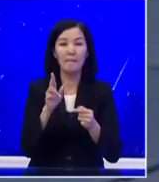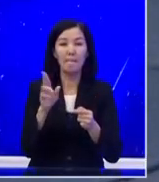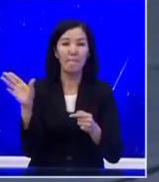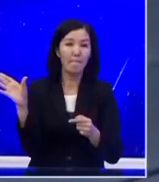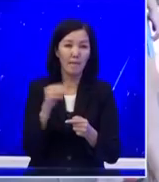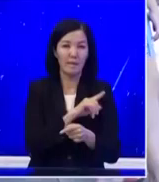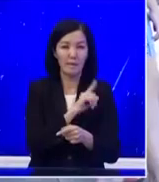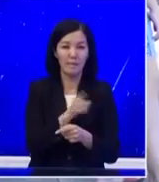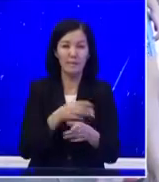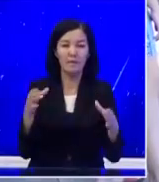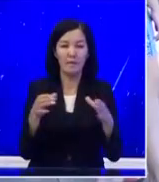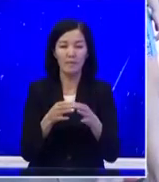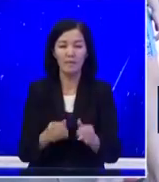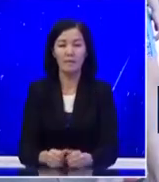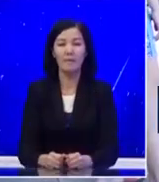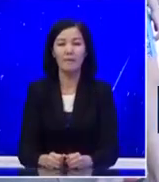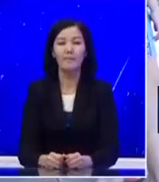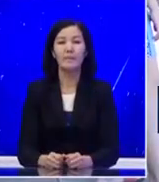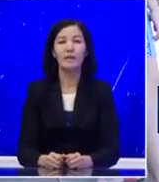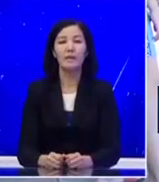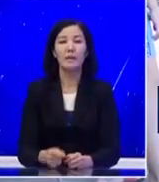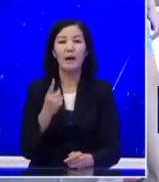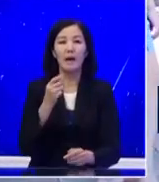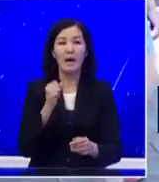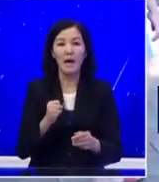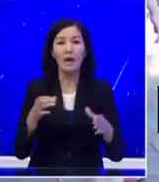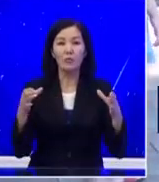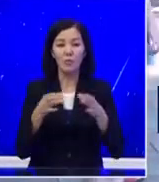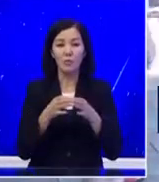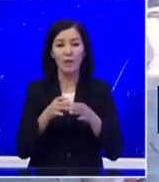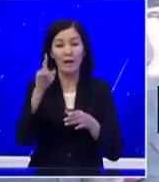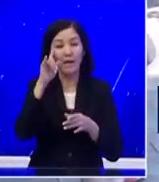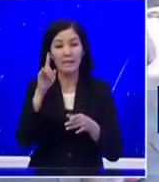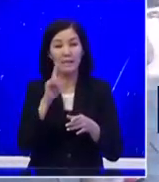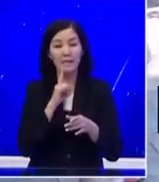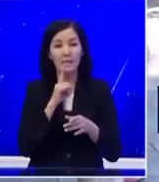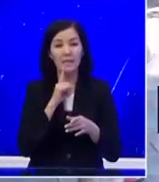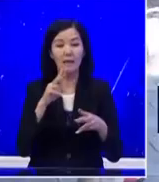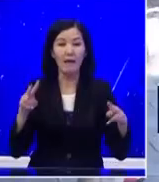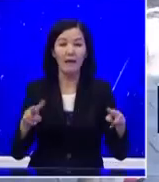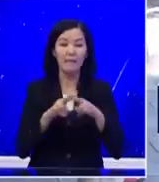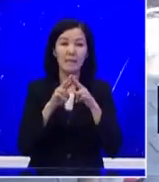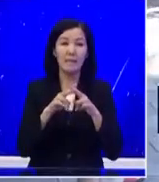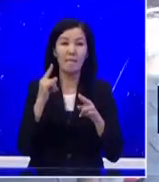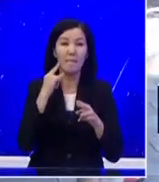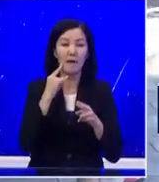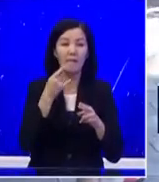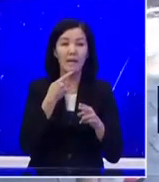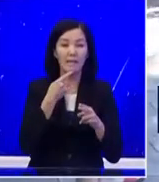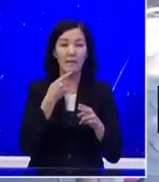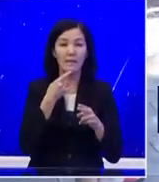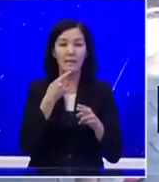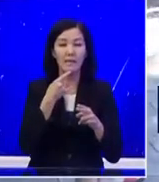болады. Ондағы командалардың басым бөлігі қазақстандықтар, яғни Астана, Павлодар сындылар. Олар ұлттық